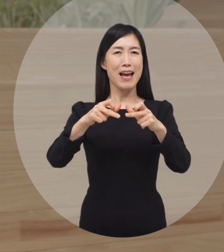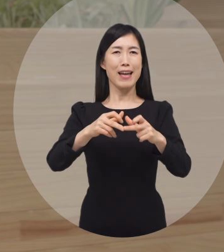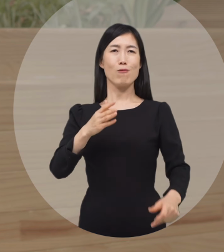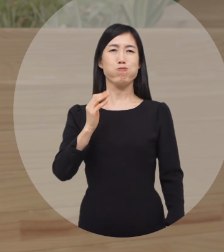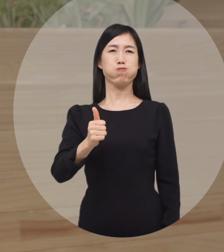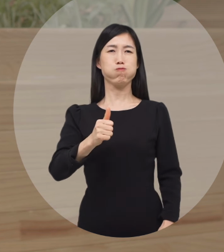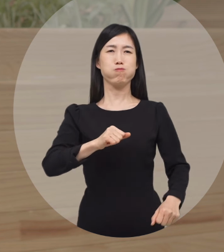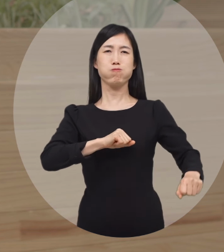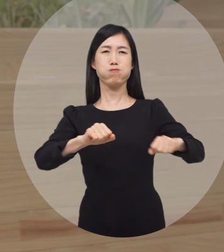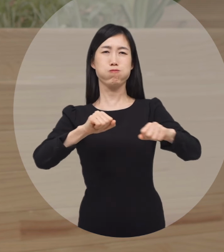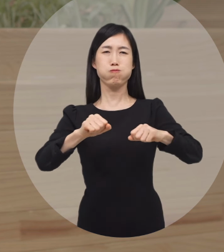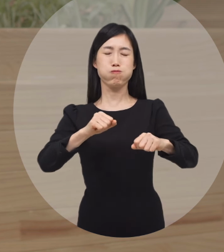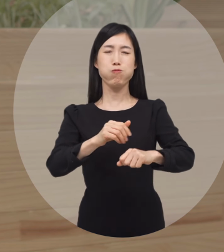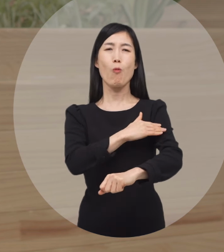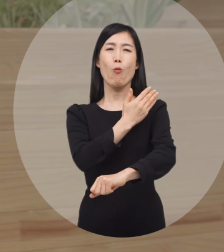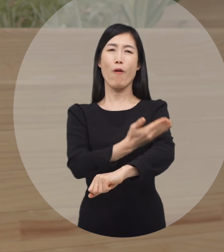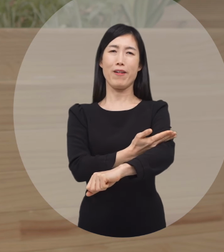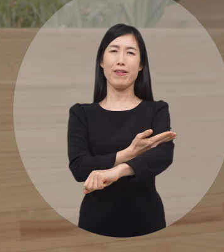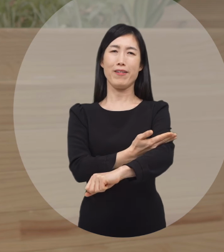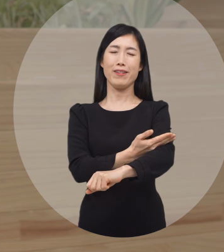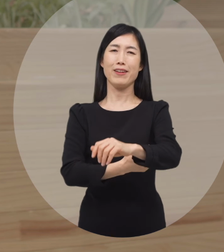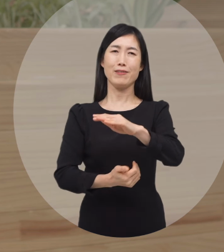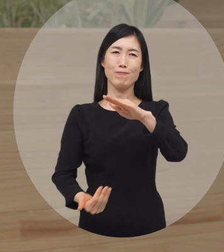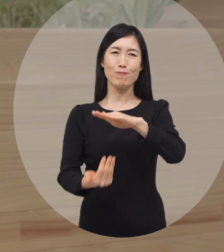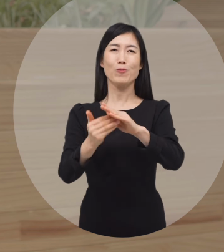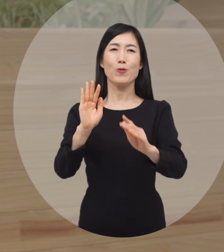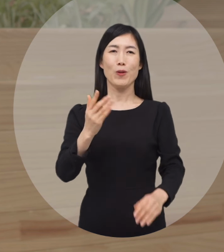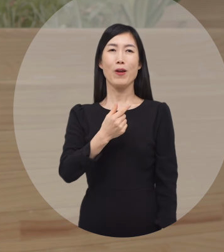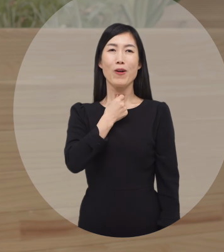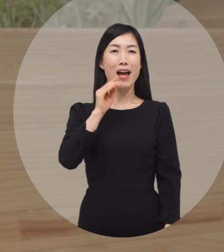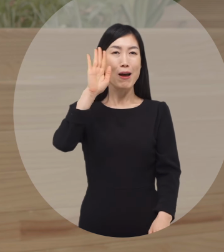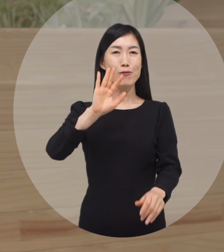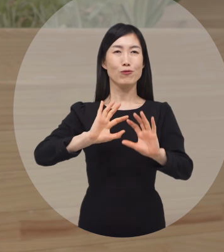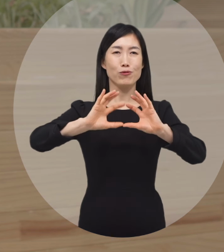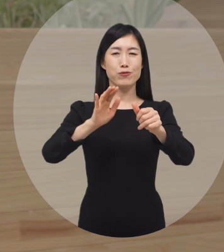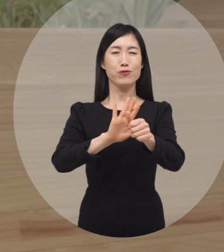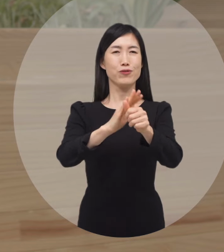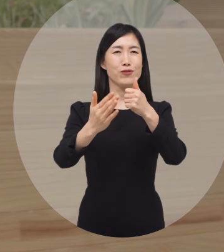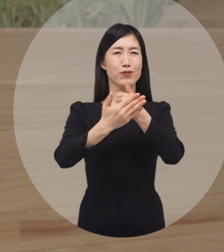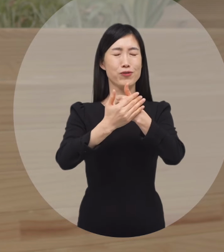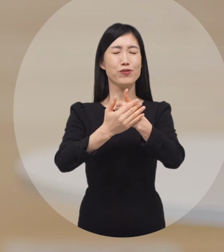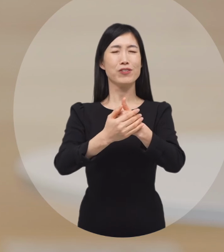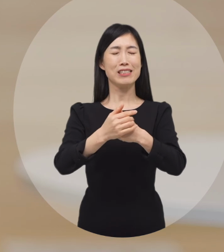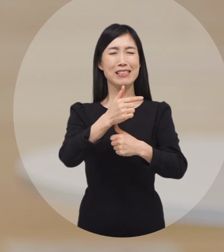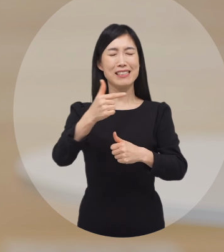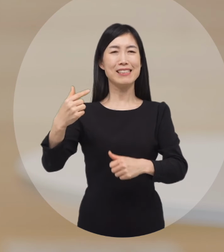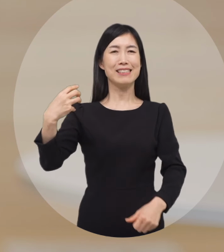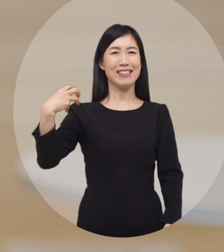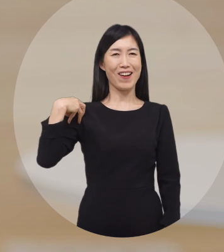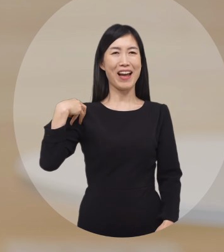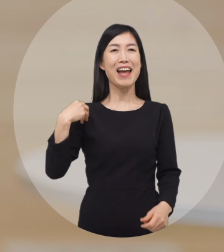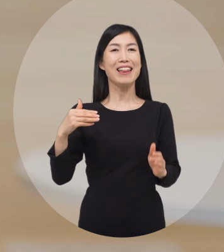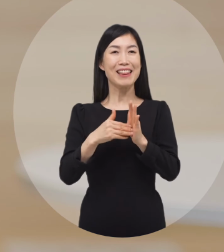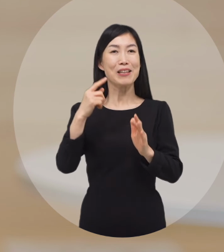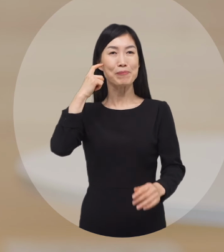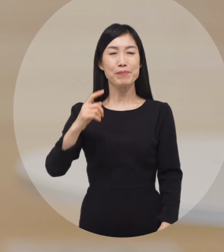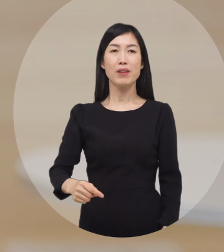실현하고 국제개발 협력 사업의 저변을 확대하는 데 큰 역할을 할 것으로 기대하고 있습니다. 인천전략 10대 목표